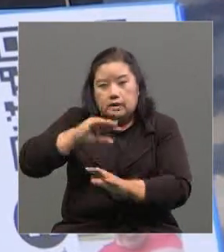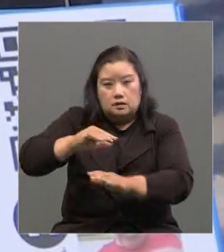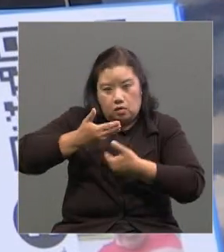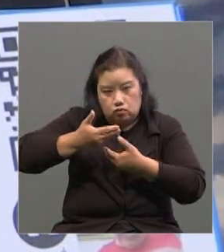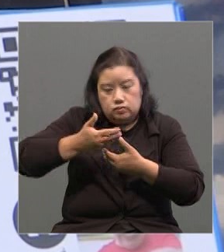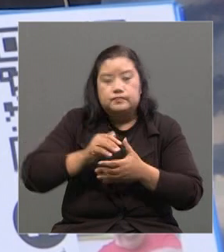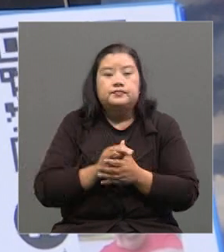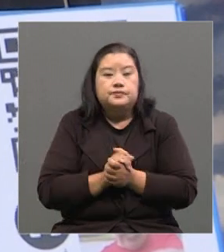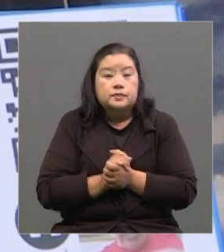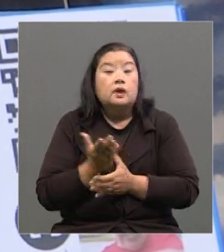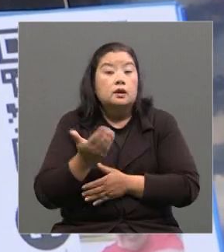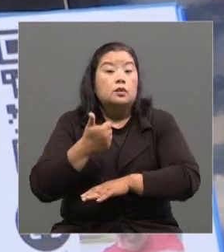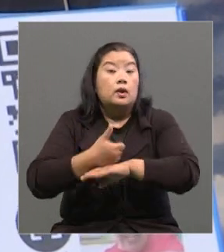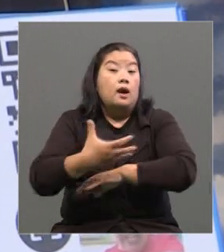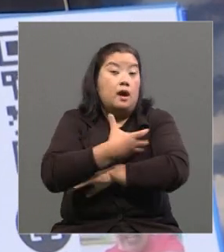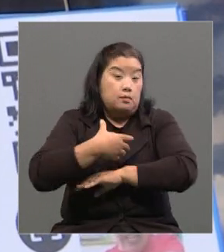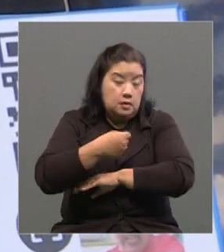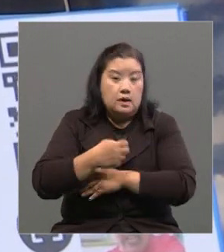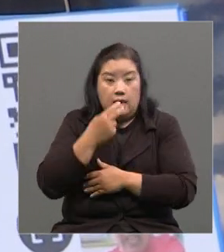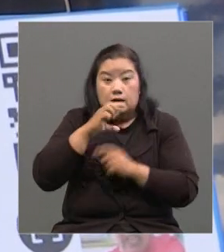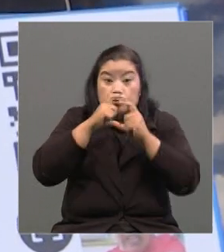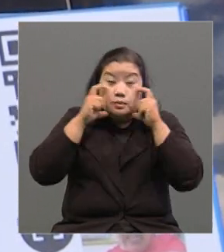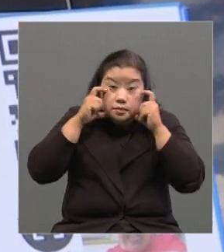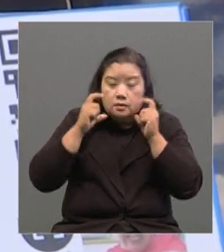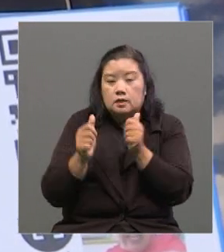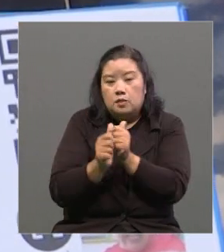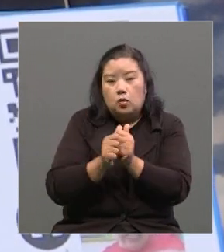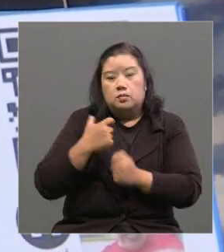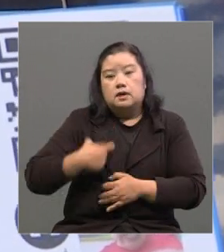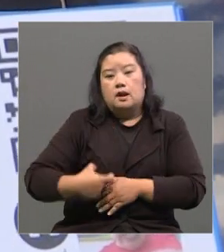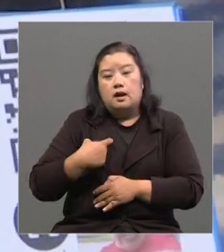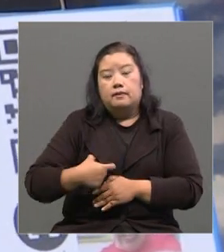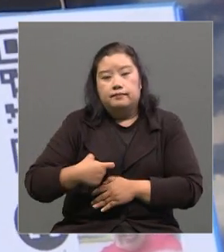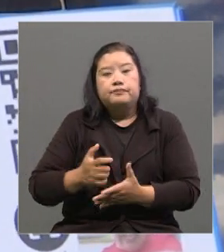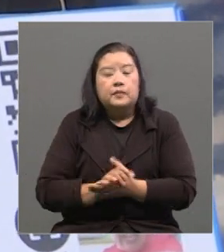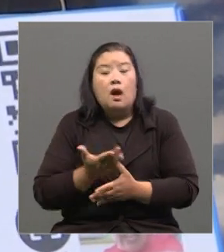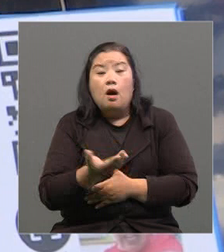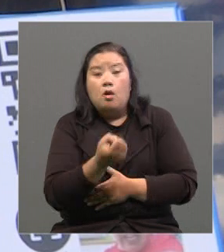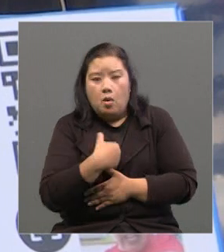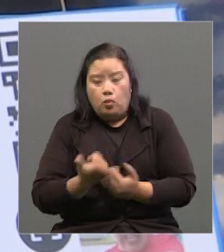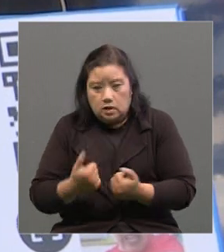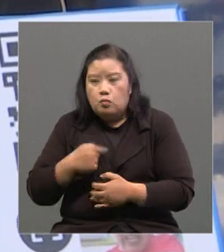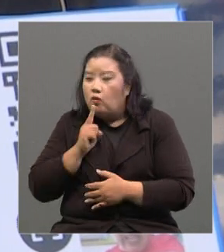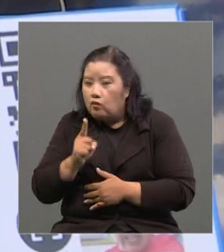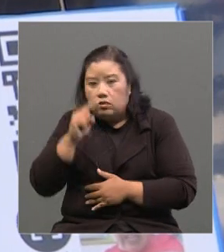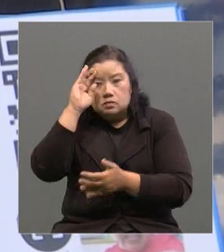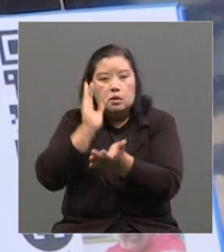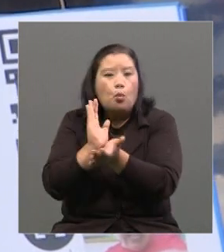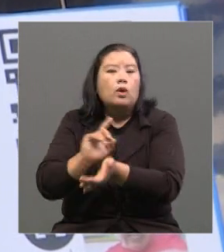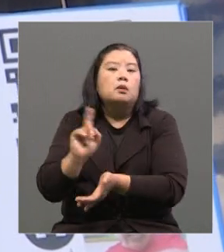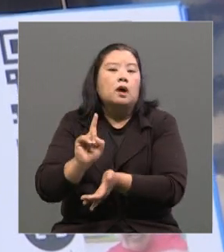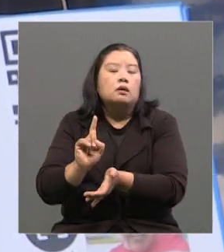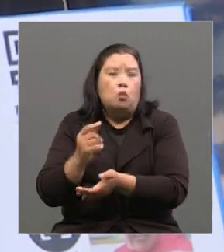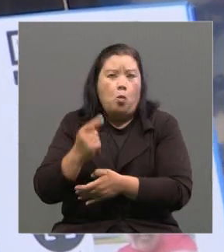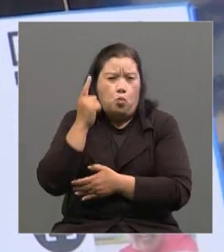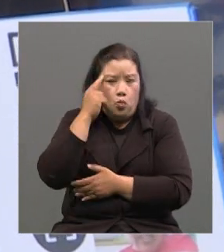ทย นี่คือหัวหน้าพรรคทางเลือกใหม่ส่วนที่มาด้วยกันคือทนายมาฟังทนายจอมพลพูดบ้างนะทนายเขาบอกว่าคือเข้าแจ้งความวันนี้แม้ว่าตัวสอง